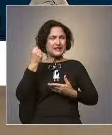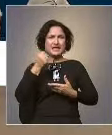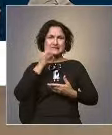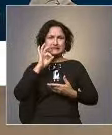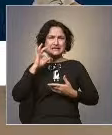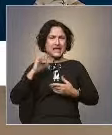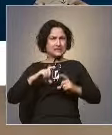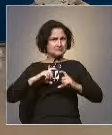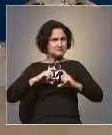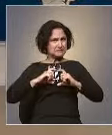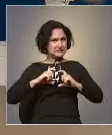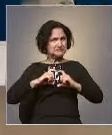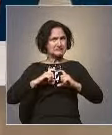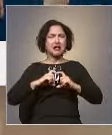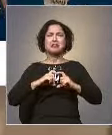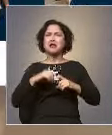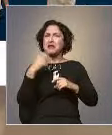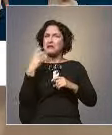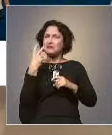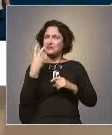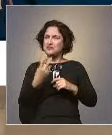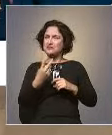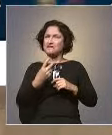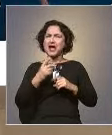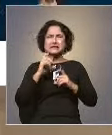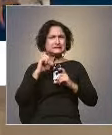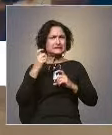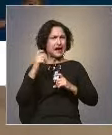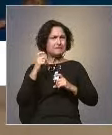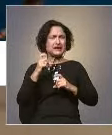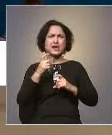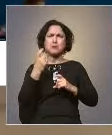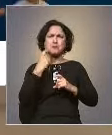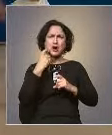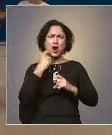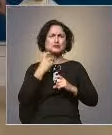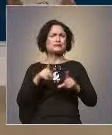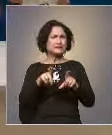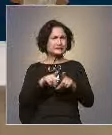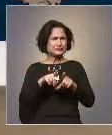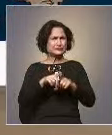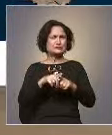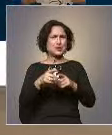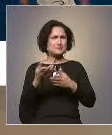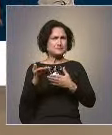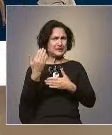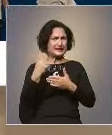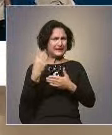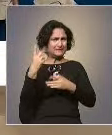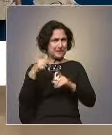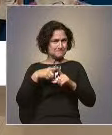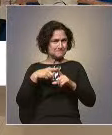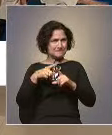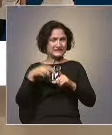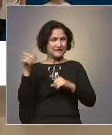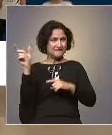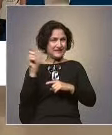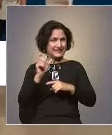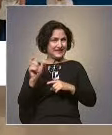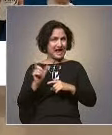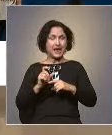при мъже и жени, два бронзови, два сребърни за юноши девойки, на европейското първенство, което мина само преди два месеца в италианския град